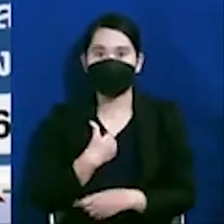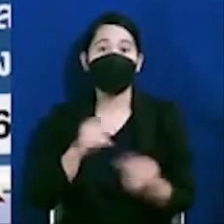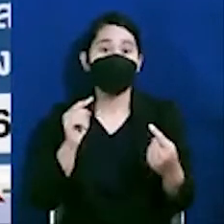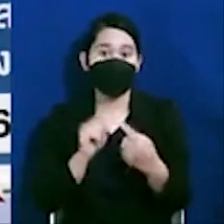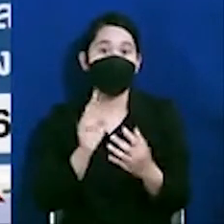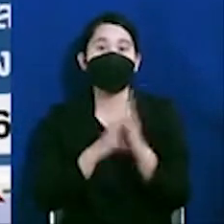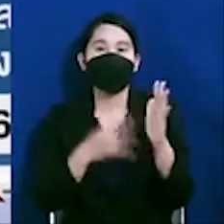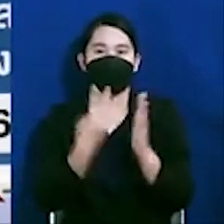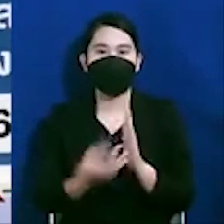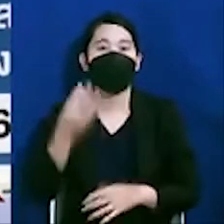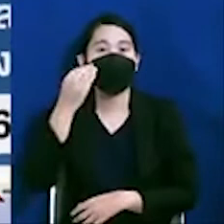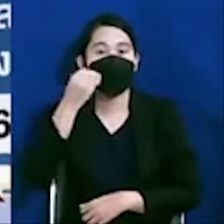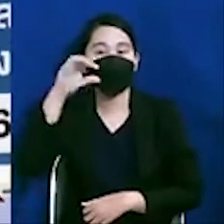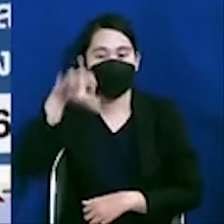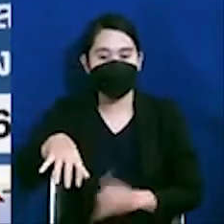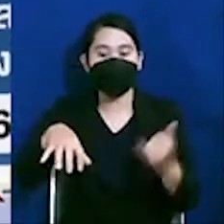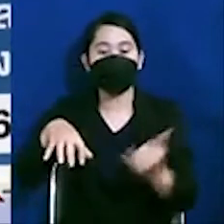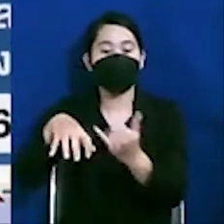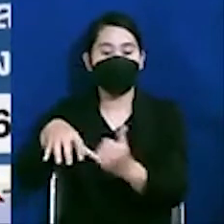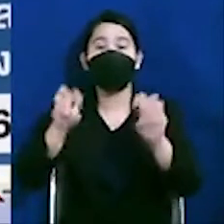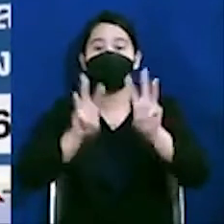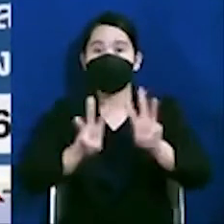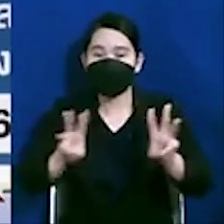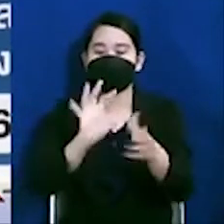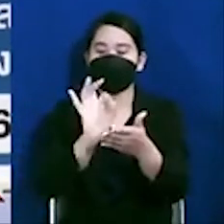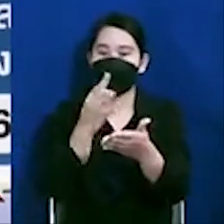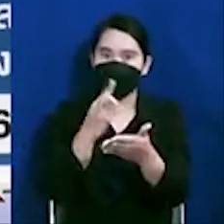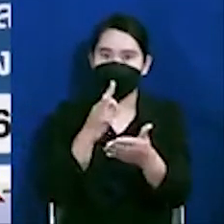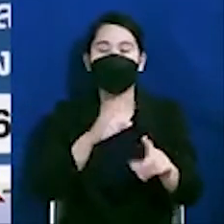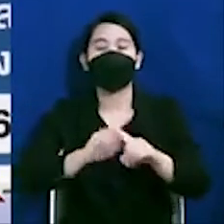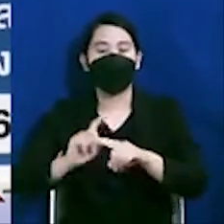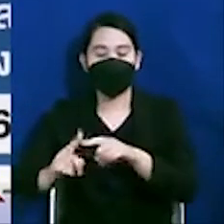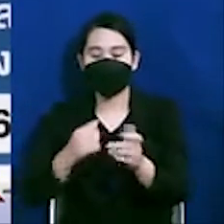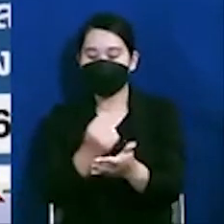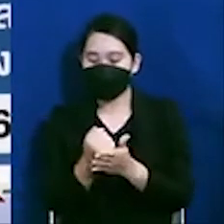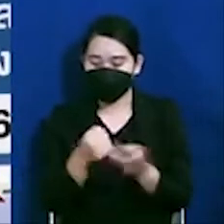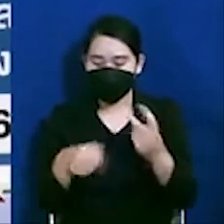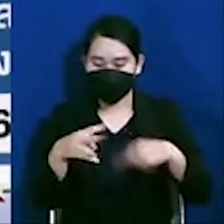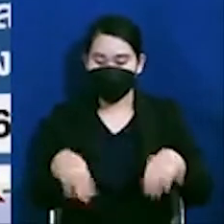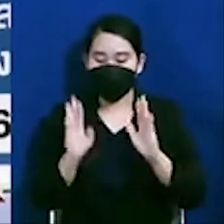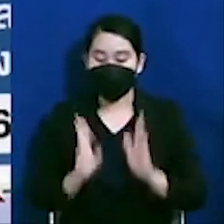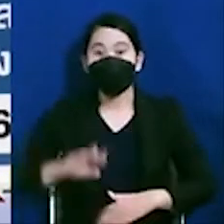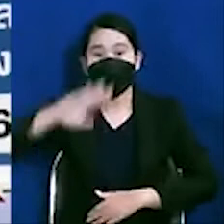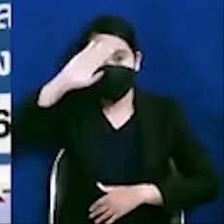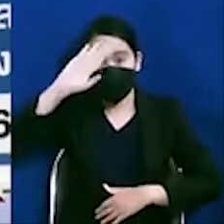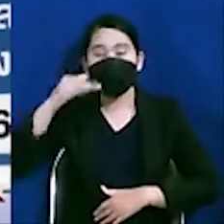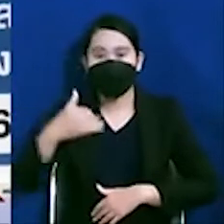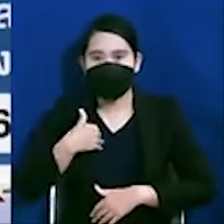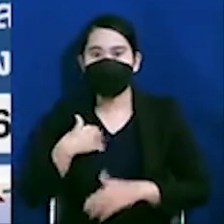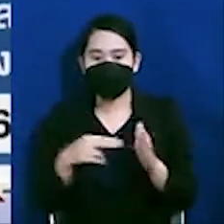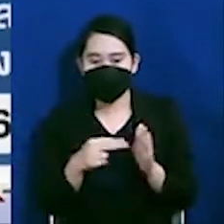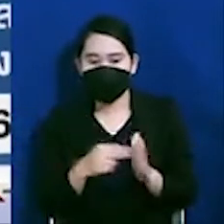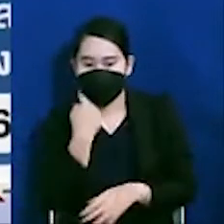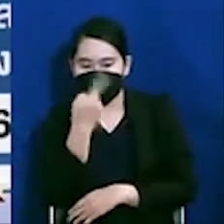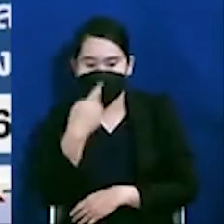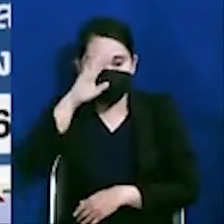เรชั่นที่ผมนำเรียนนะครับเว็บเพจหลายท่านที่ช่วยดูแลคนไข้อยู่นะครับได้พยายามที่จะนำคนไข้ทั้ง